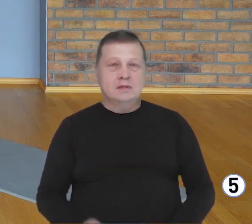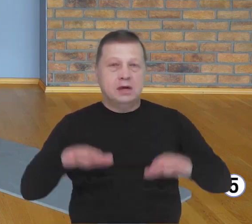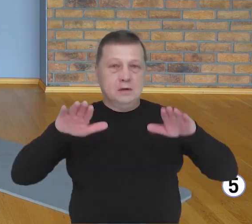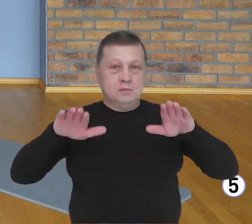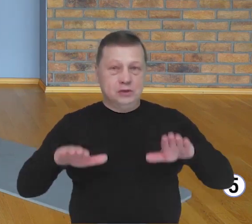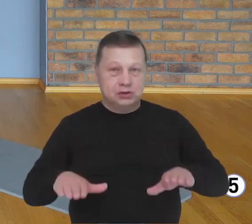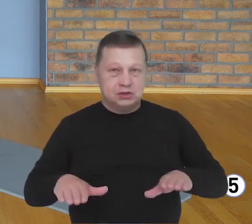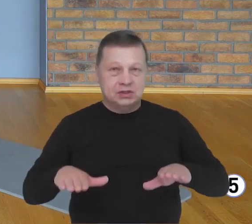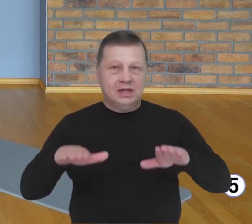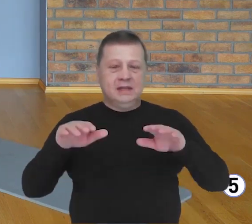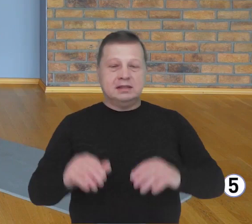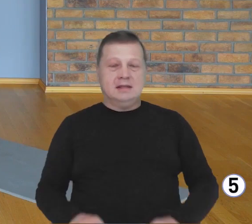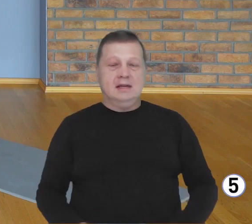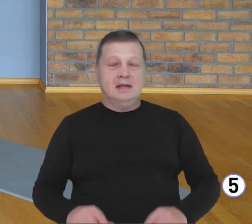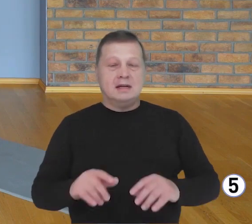Przysiad.